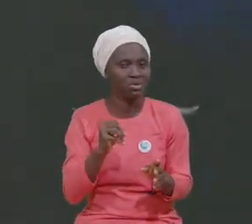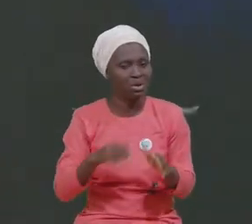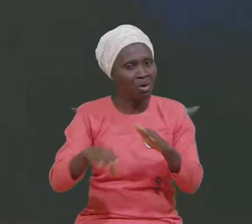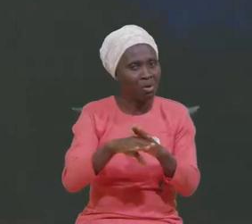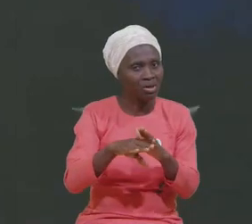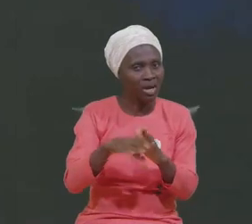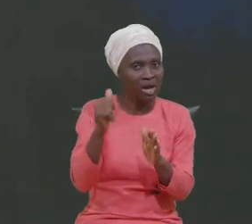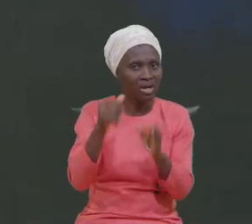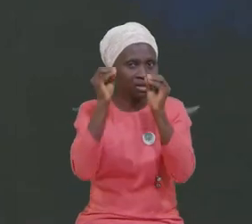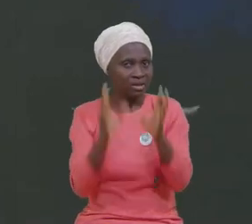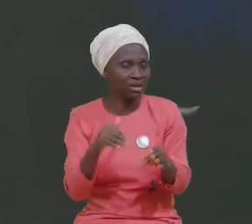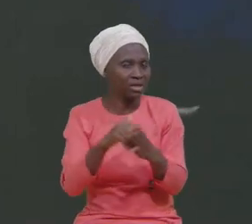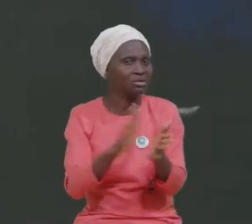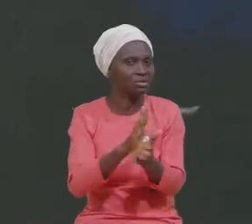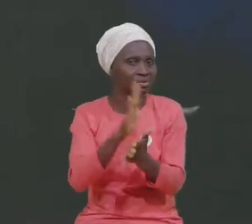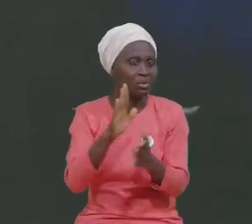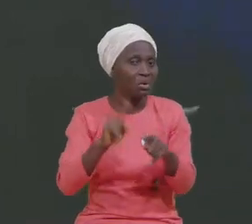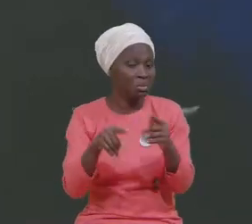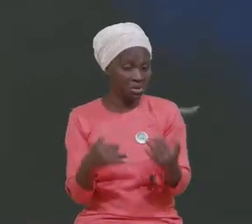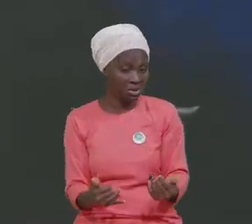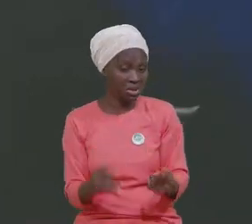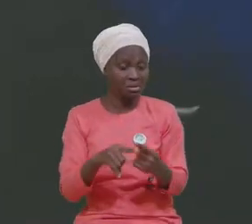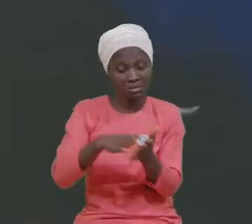j'étais sous un enseignant encore, mais